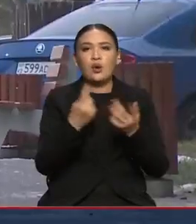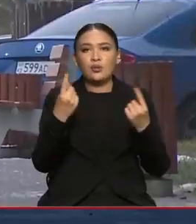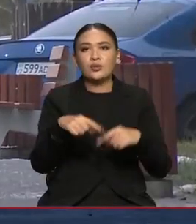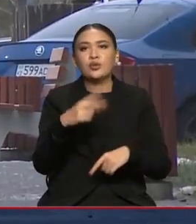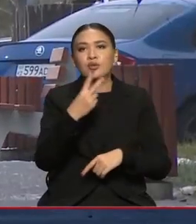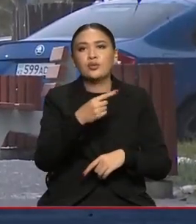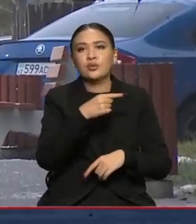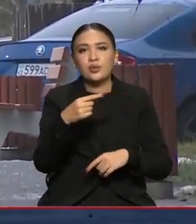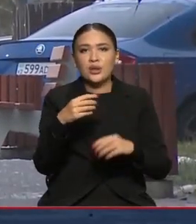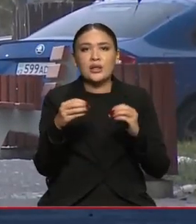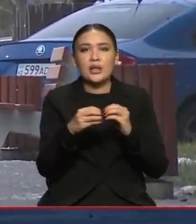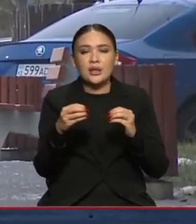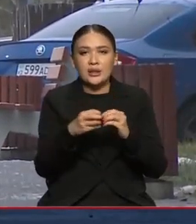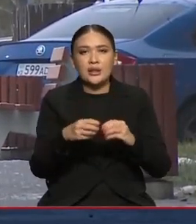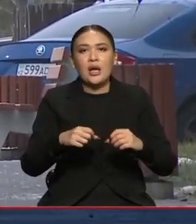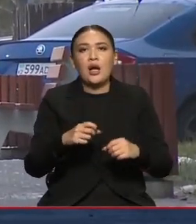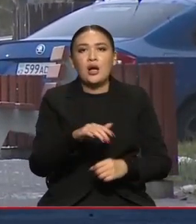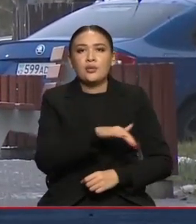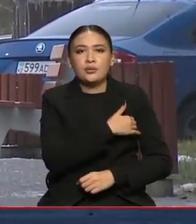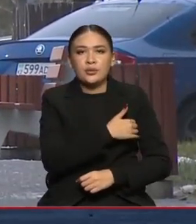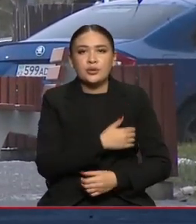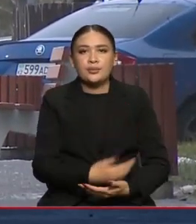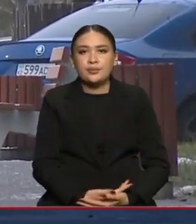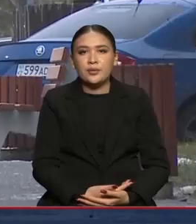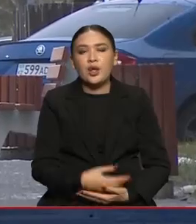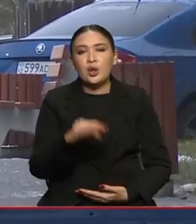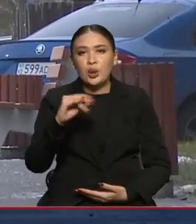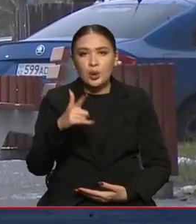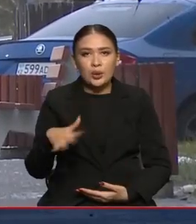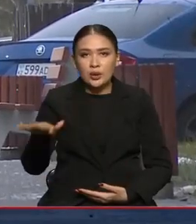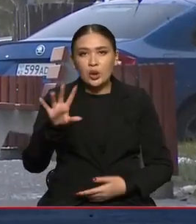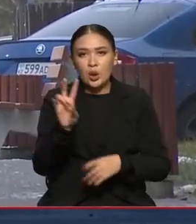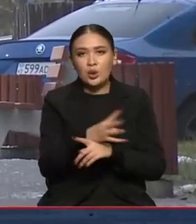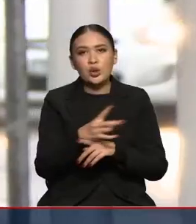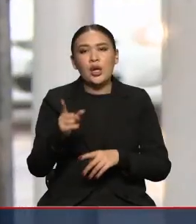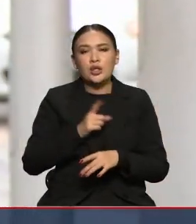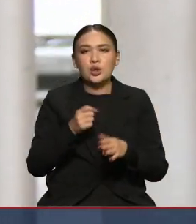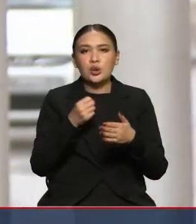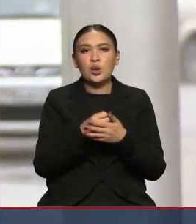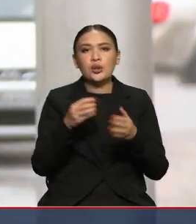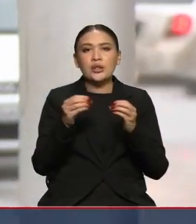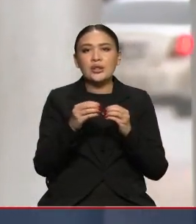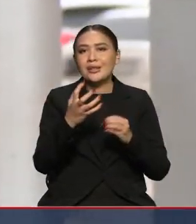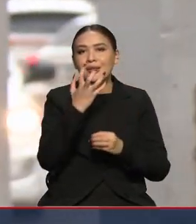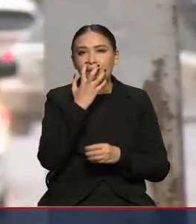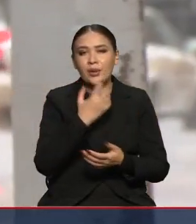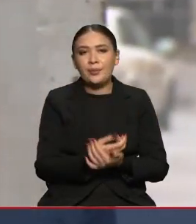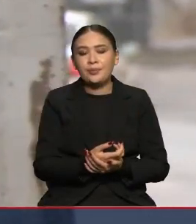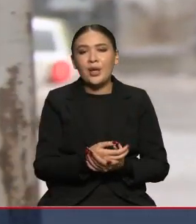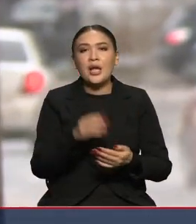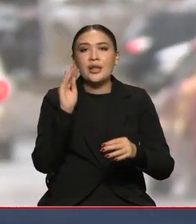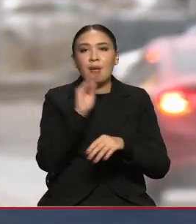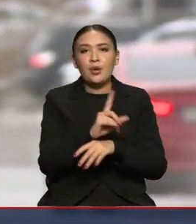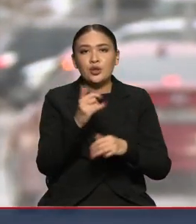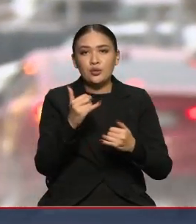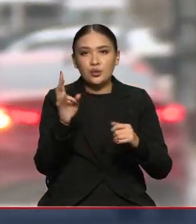-2 -10° со знаком минус в южных регионах ночью ожидается до 10 тепла добавлю сегодня